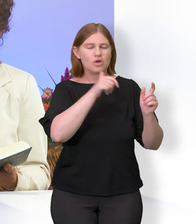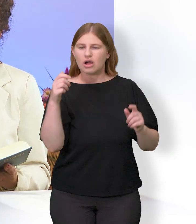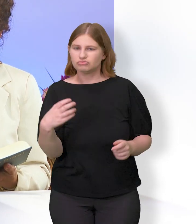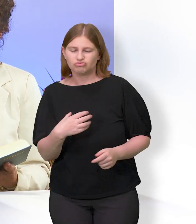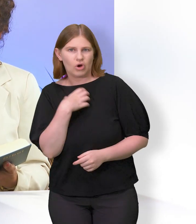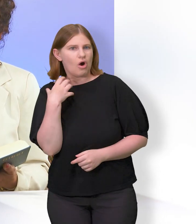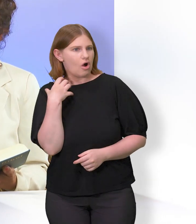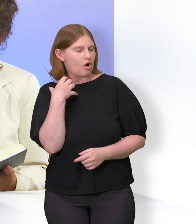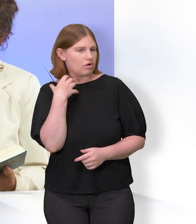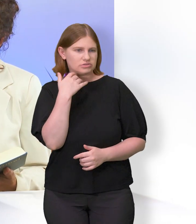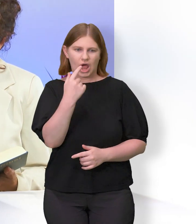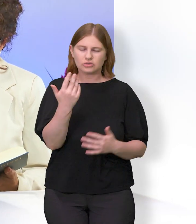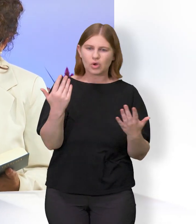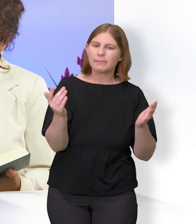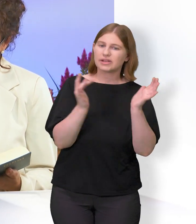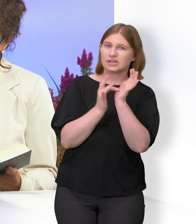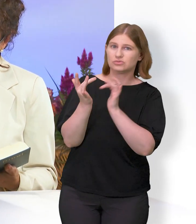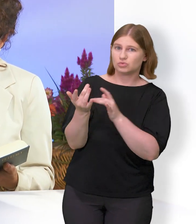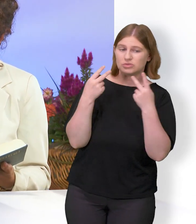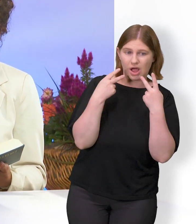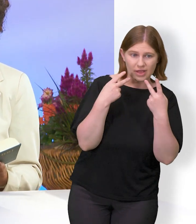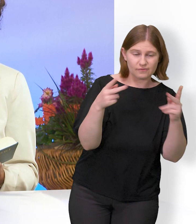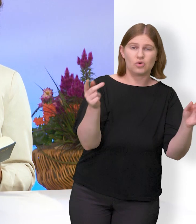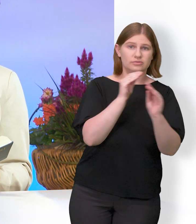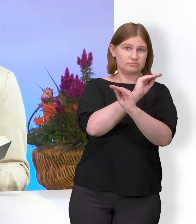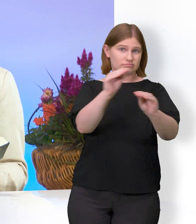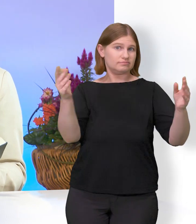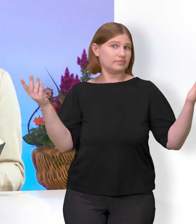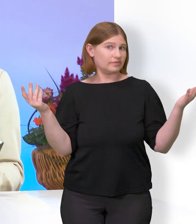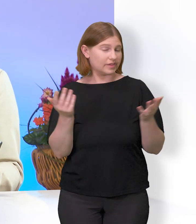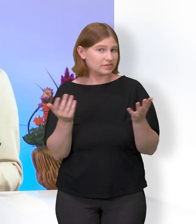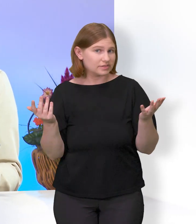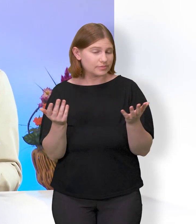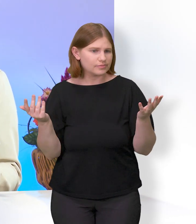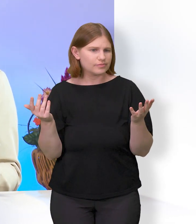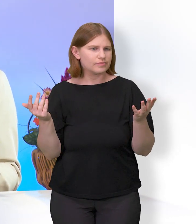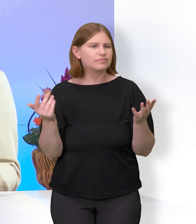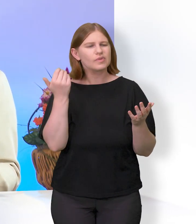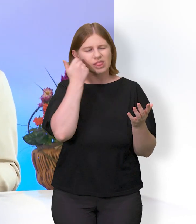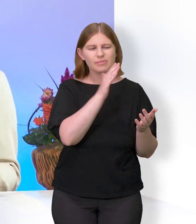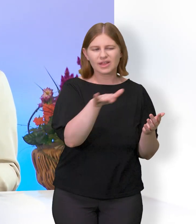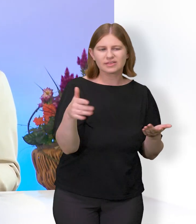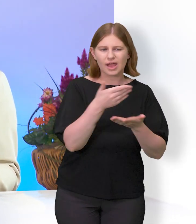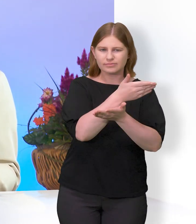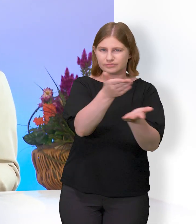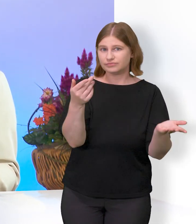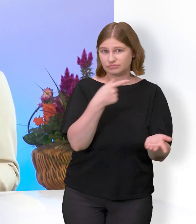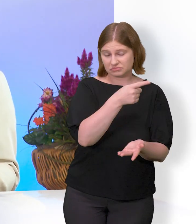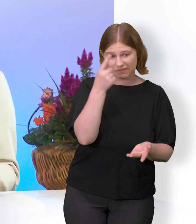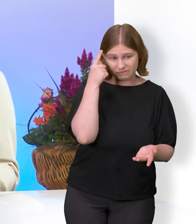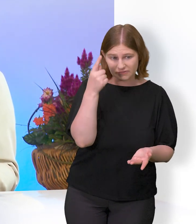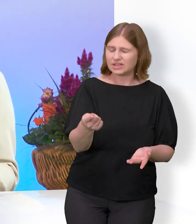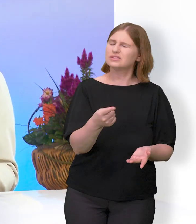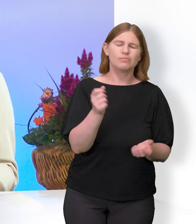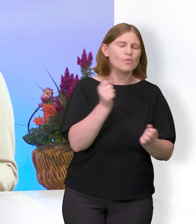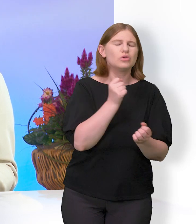Worte. Aber Jesus antwortete wiederum und sprach zu ihnen: Liebe Kinder, wie schwer ist's,